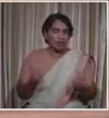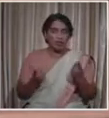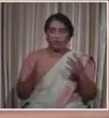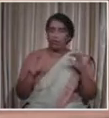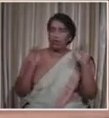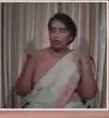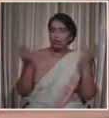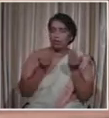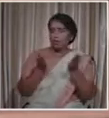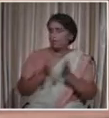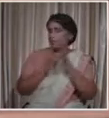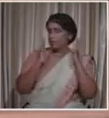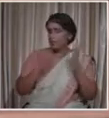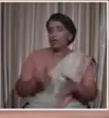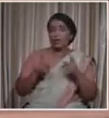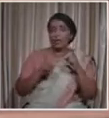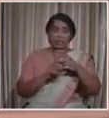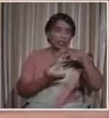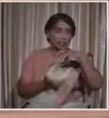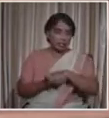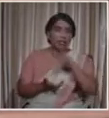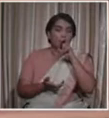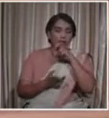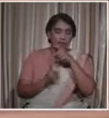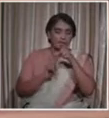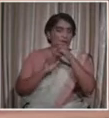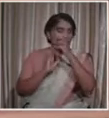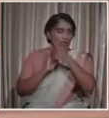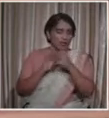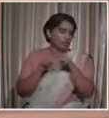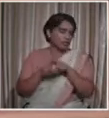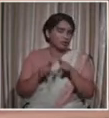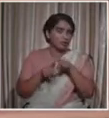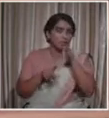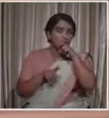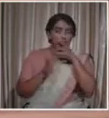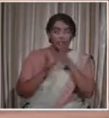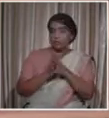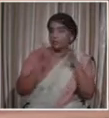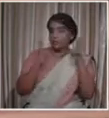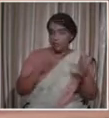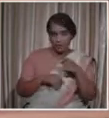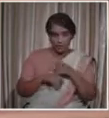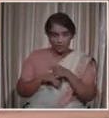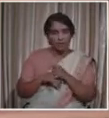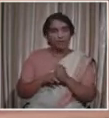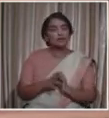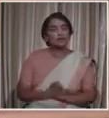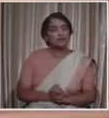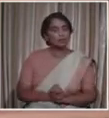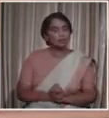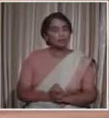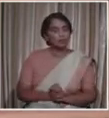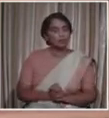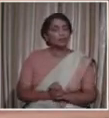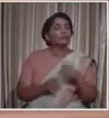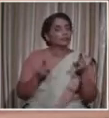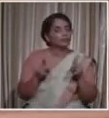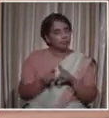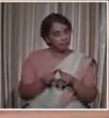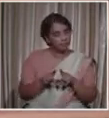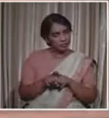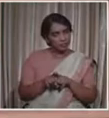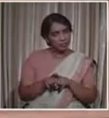மாவட்டங்களில் போசாக்கின்மையில் குறைந்தவர்கள் வாழுகின்ற மாவட்டமாக கிளிநொச்சி இருக்கின்றது. அதே போல அந்த அங்கே